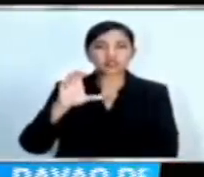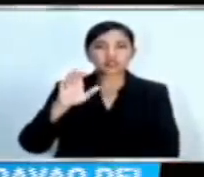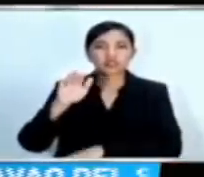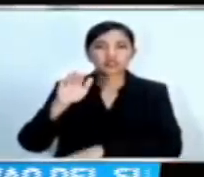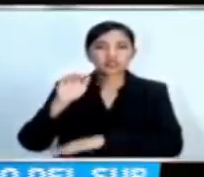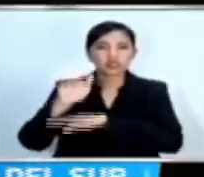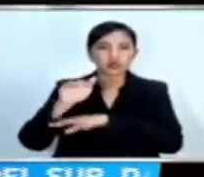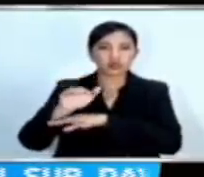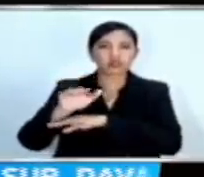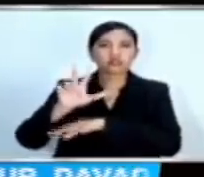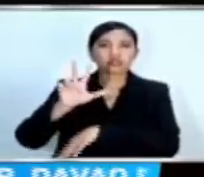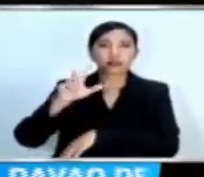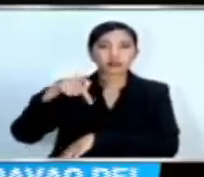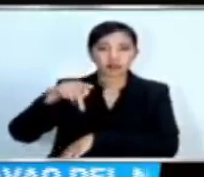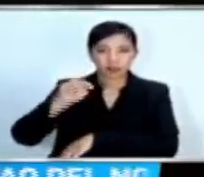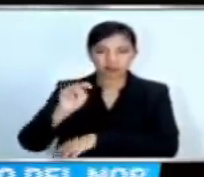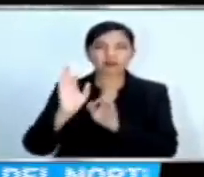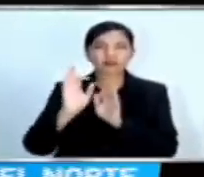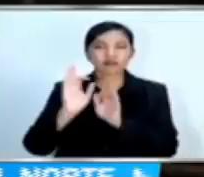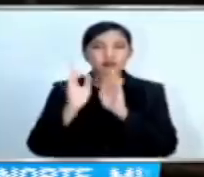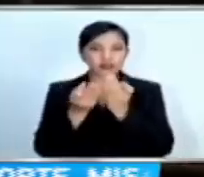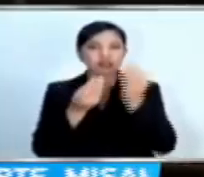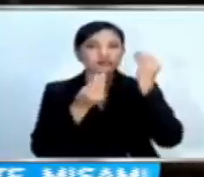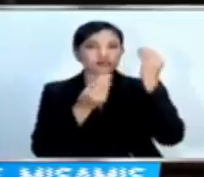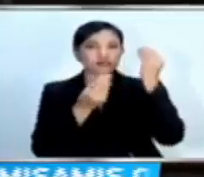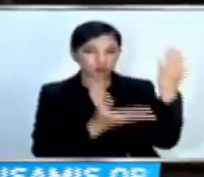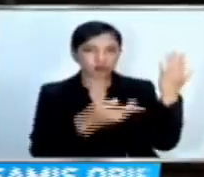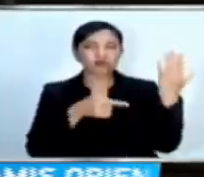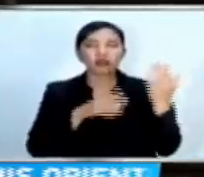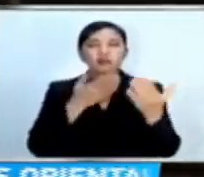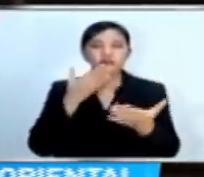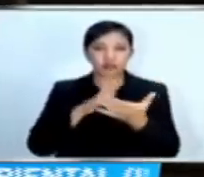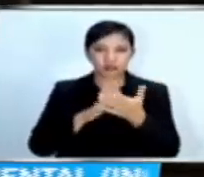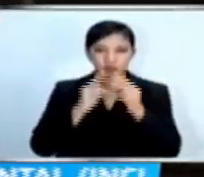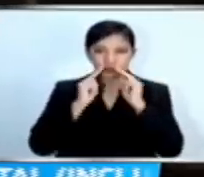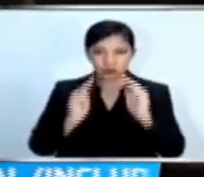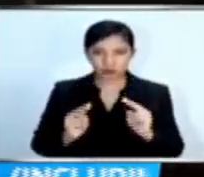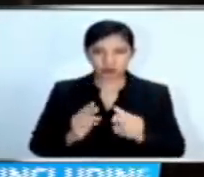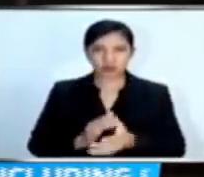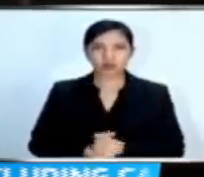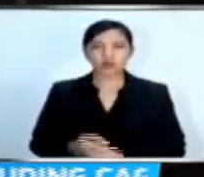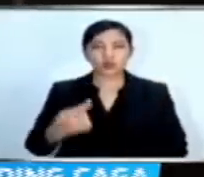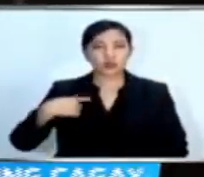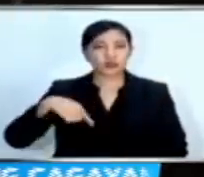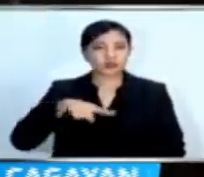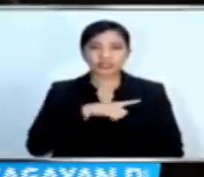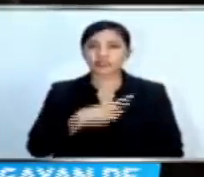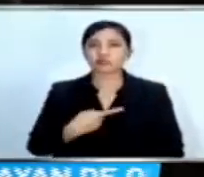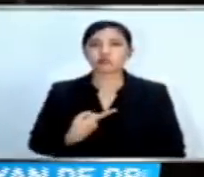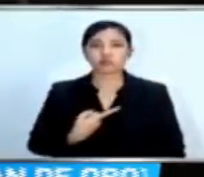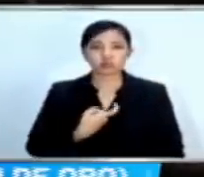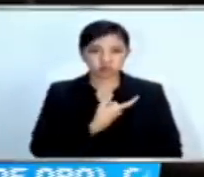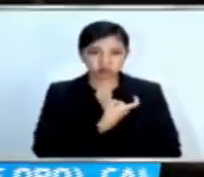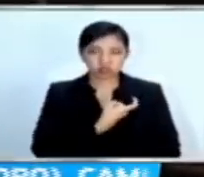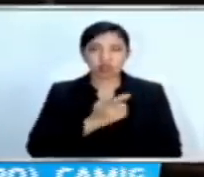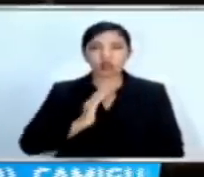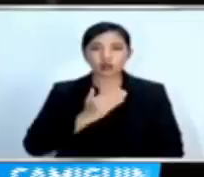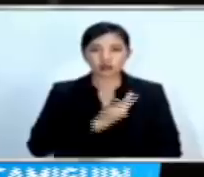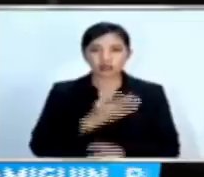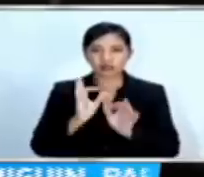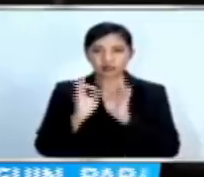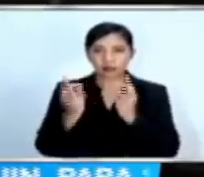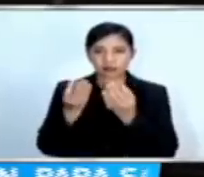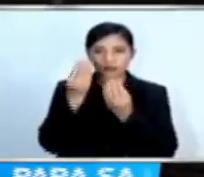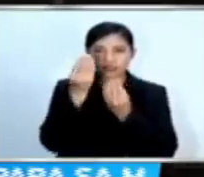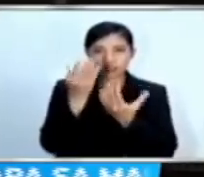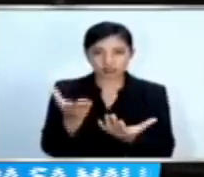kinumpirma ng pamilya Aquino ang malungkot na balita. It is with profound grief that on behalf of our family, I am